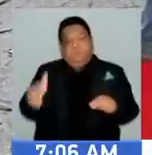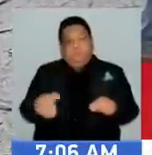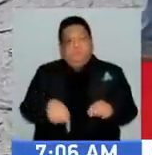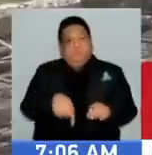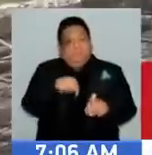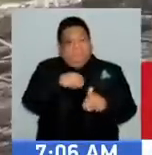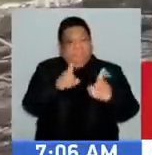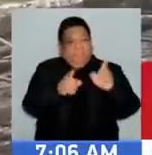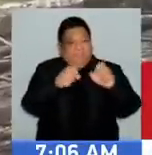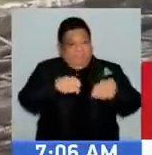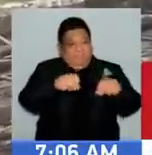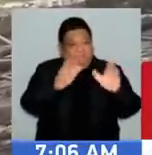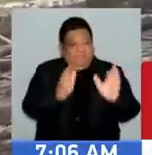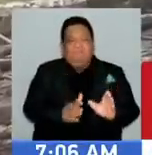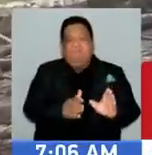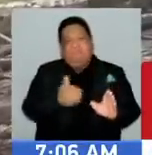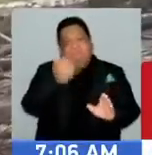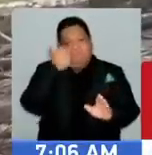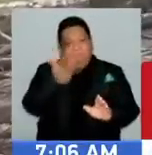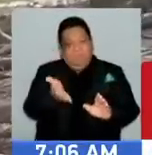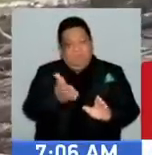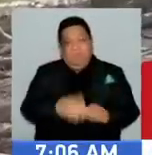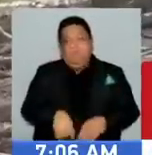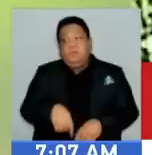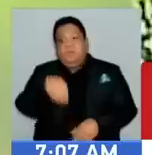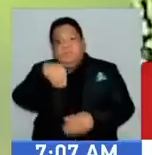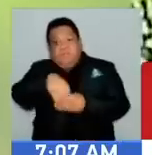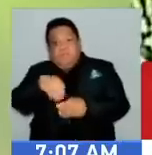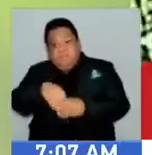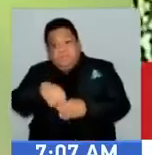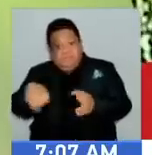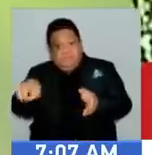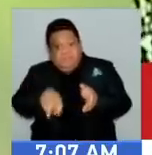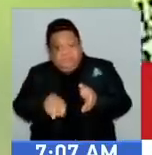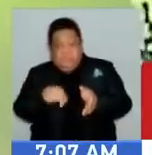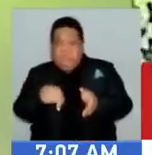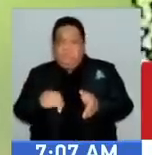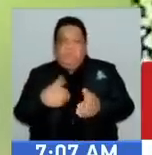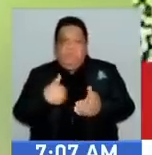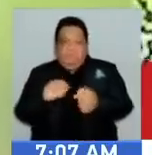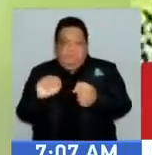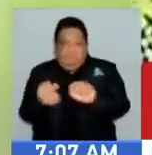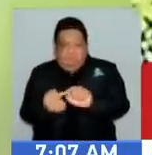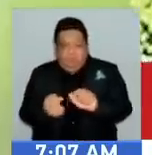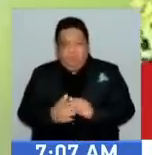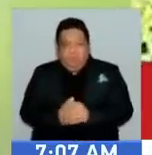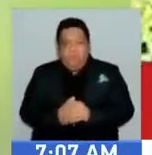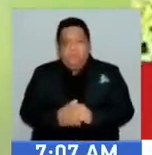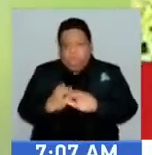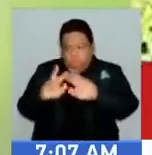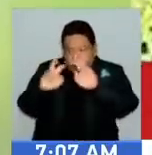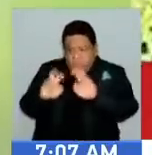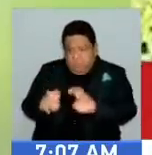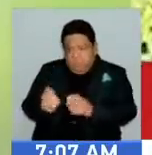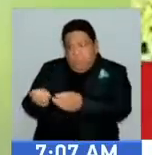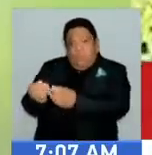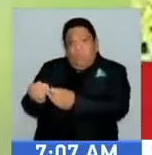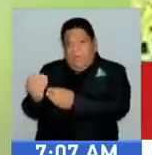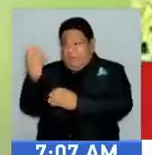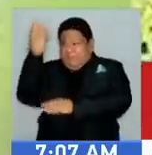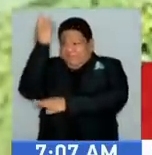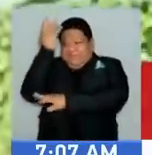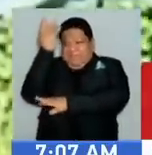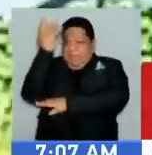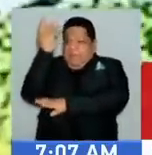Adriano sugatan naman ang pasahero niyang si Bon rubia base sa imbestigasyon lumambot ang lupa na kinatatayuan ng puno dahil sa